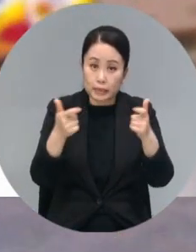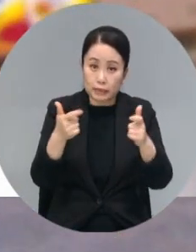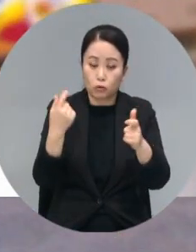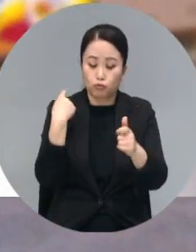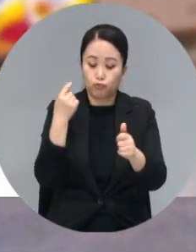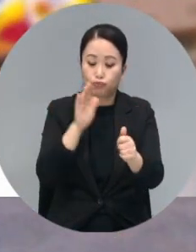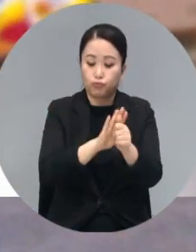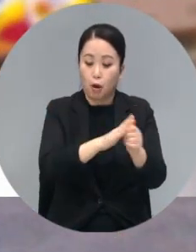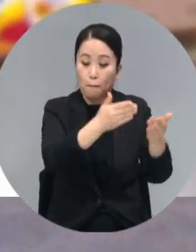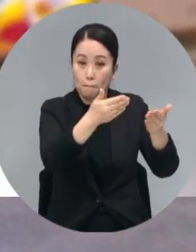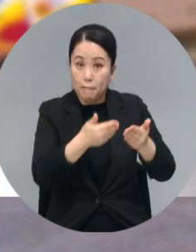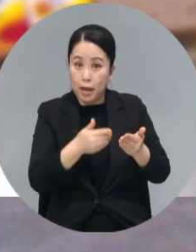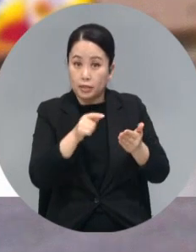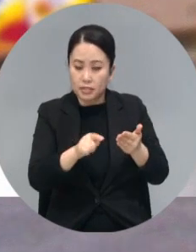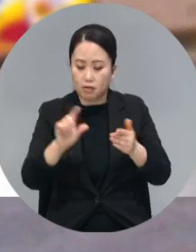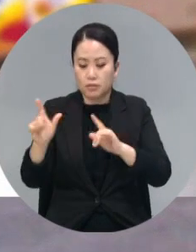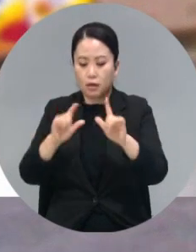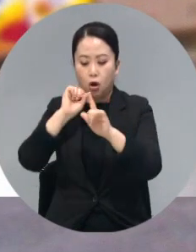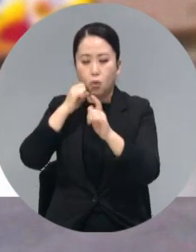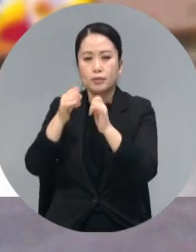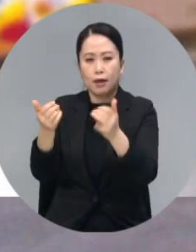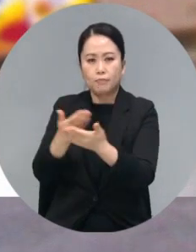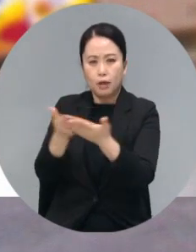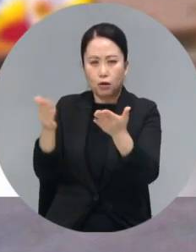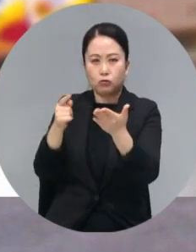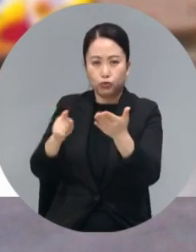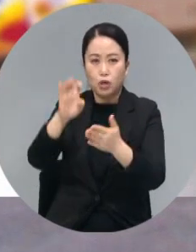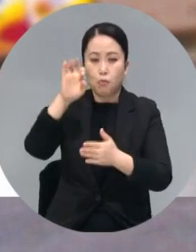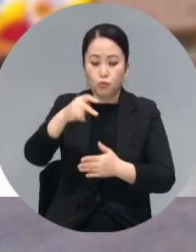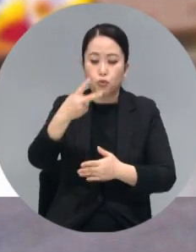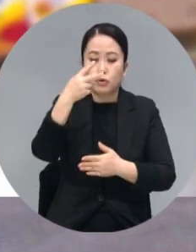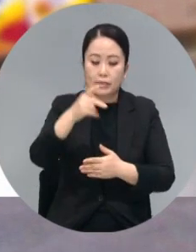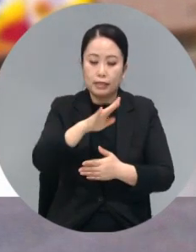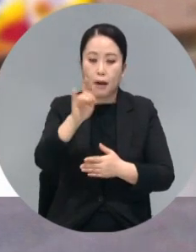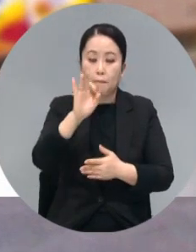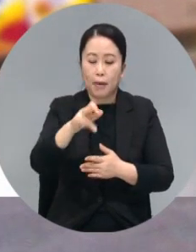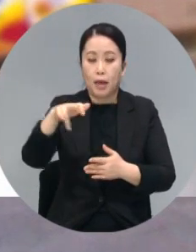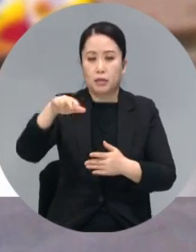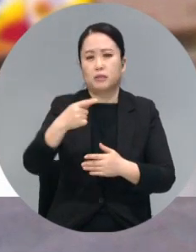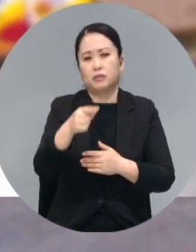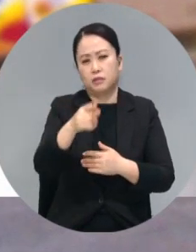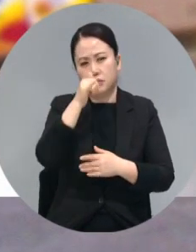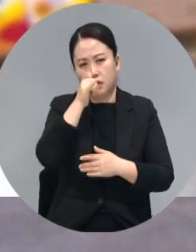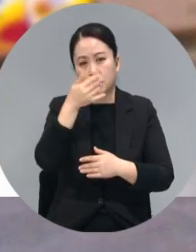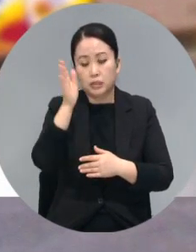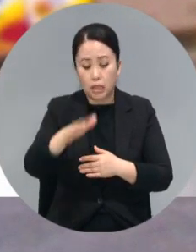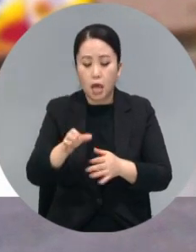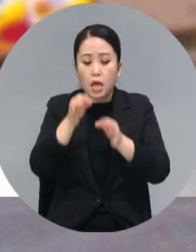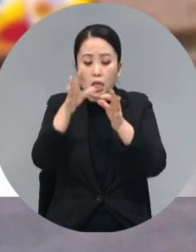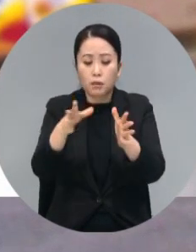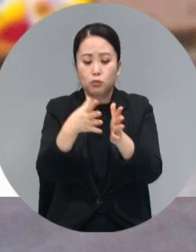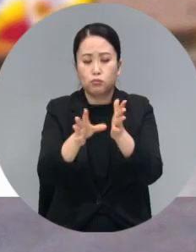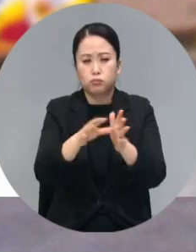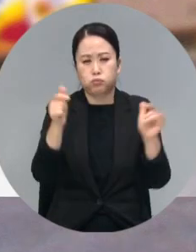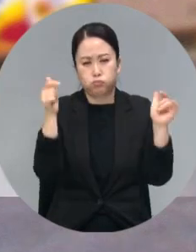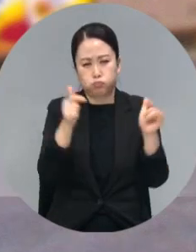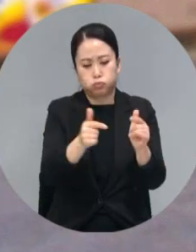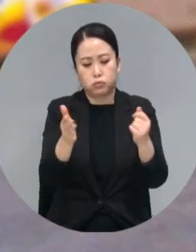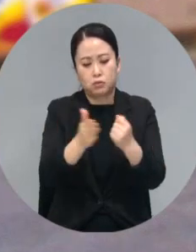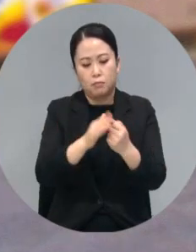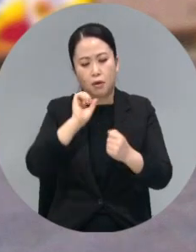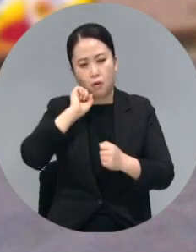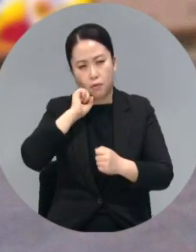저소득 계층에게 나눠주는 푸드뱅크라는 게 있습니다. 이곳도 기부 물품이 줄어들어서 어려운 상황이라고 합니다. 정진명